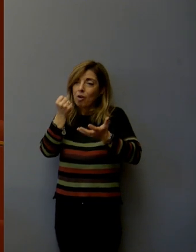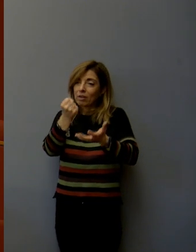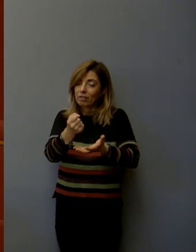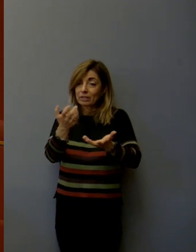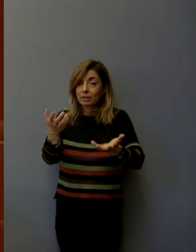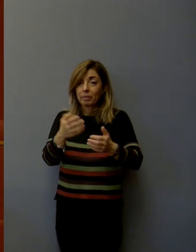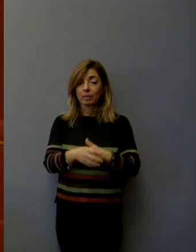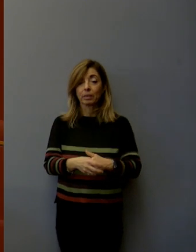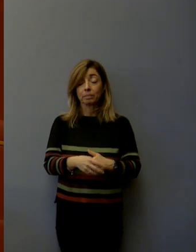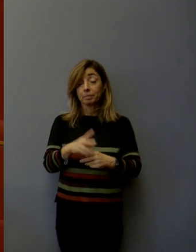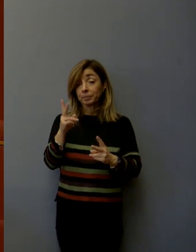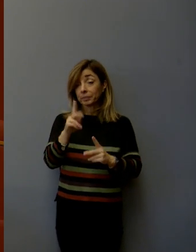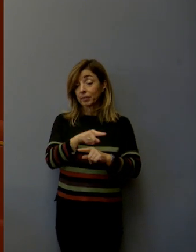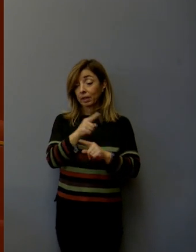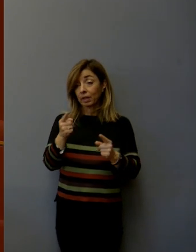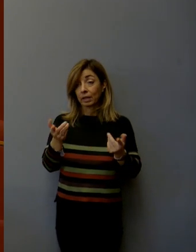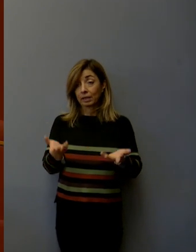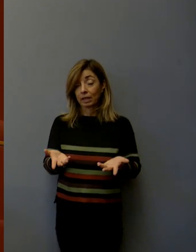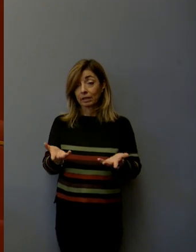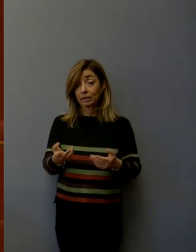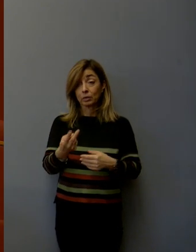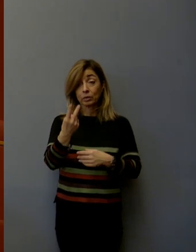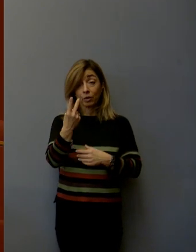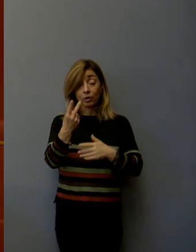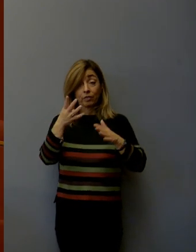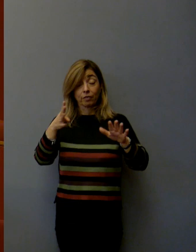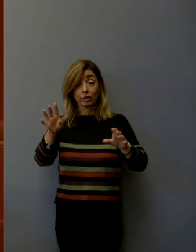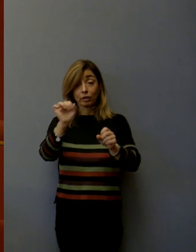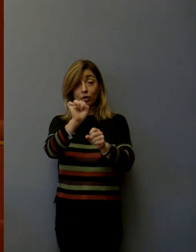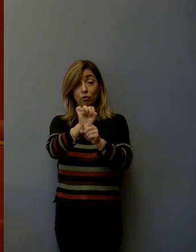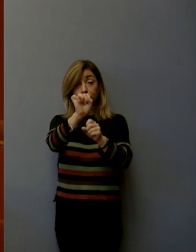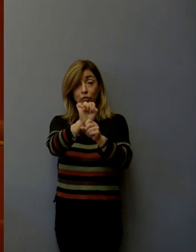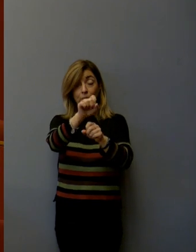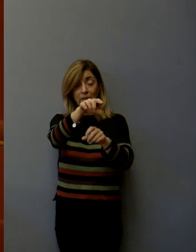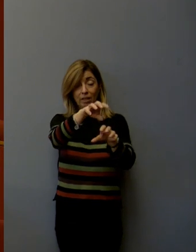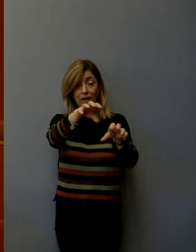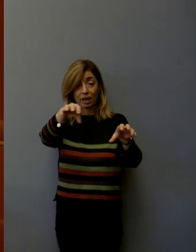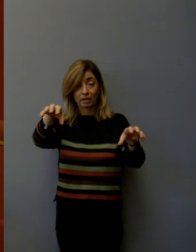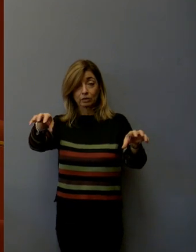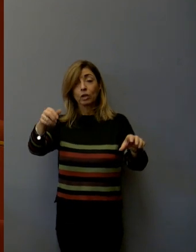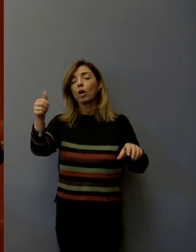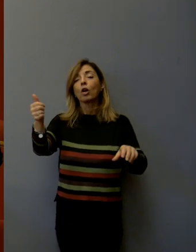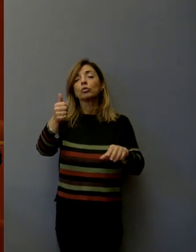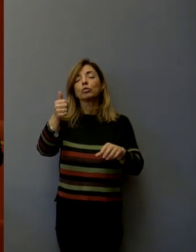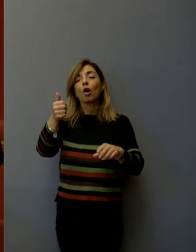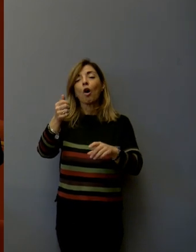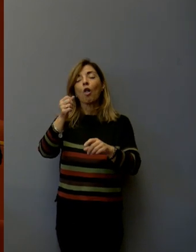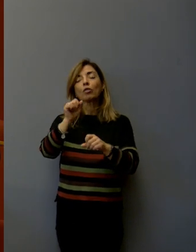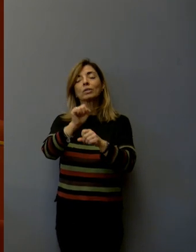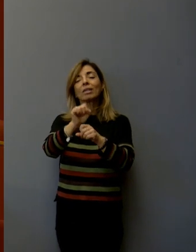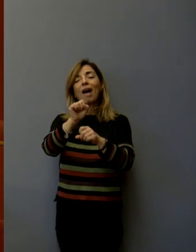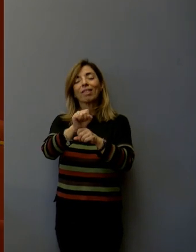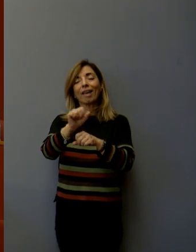abbiamo su 29 solamente Staglieno Gli Storti coronata castagne e Bianca